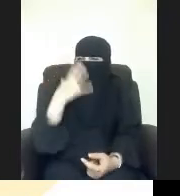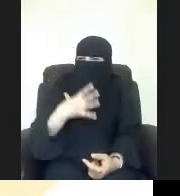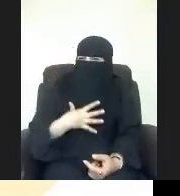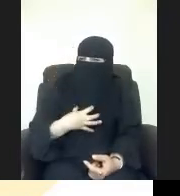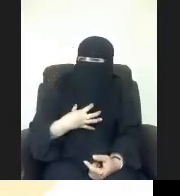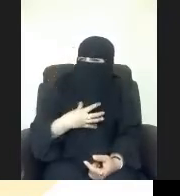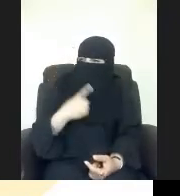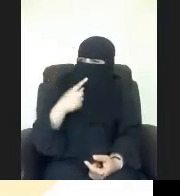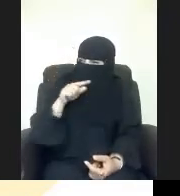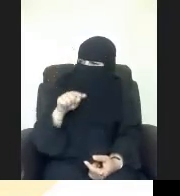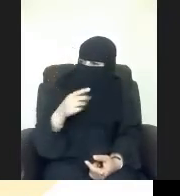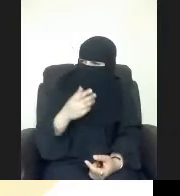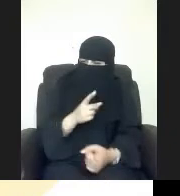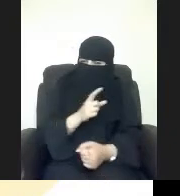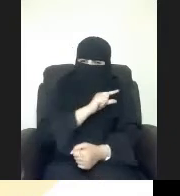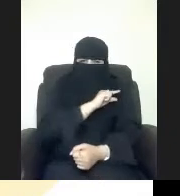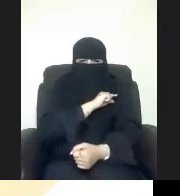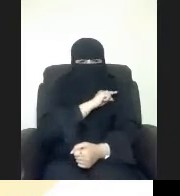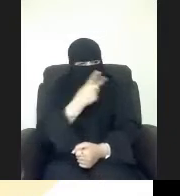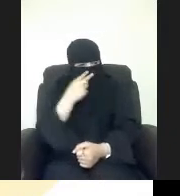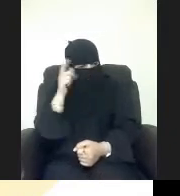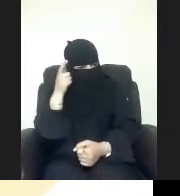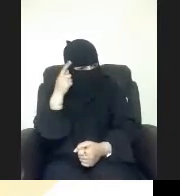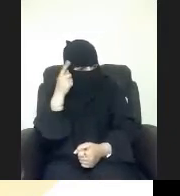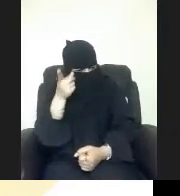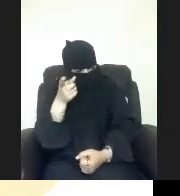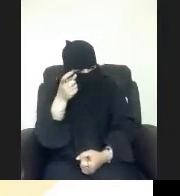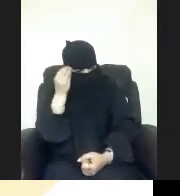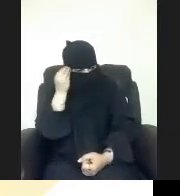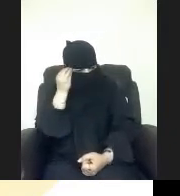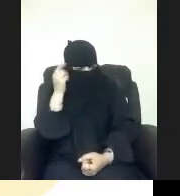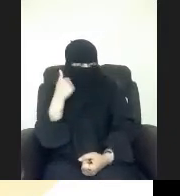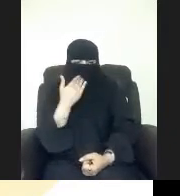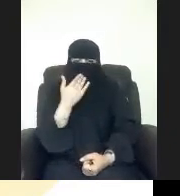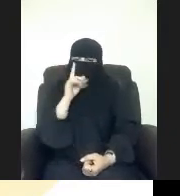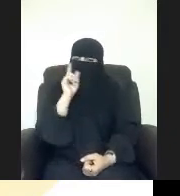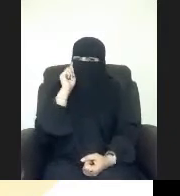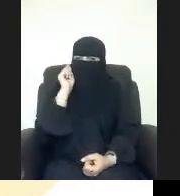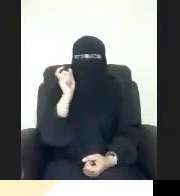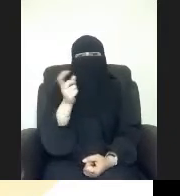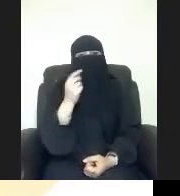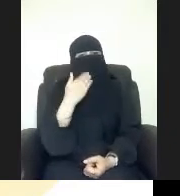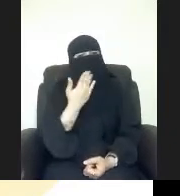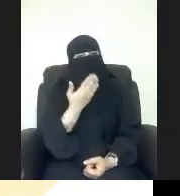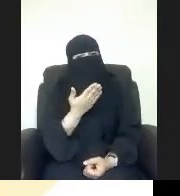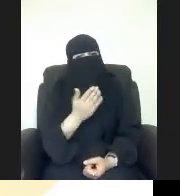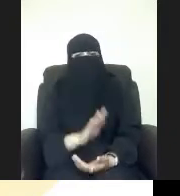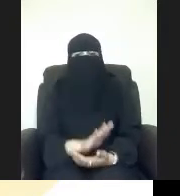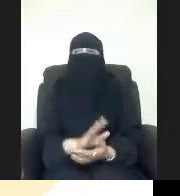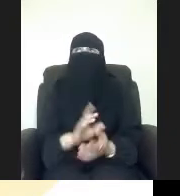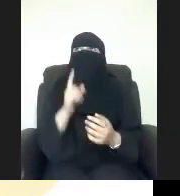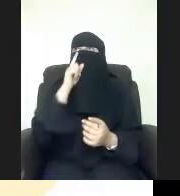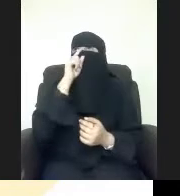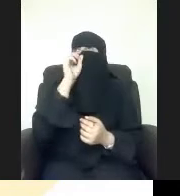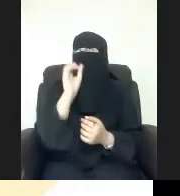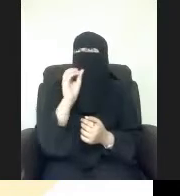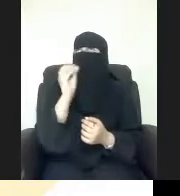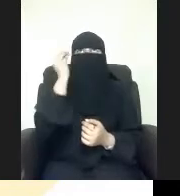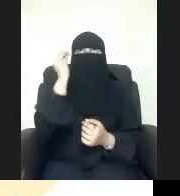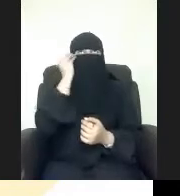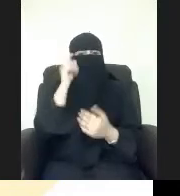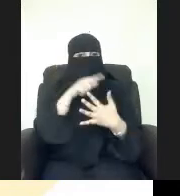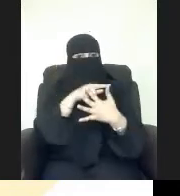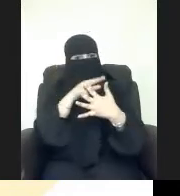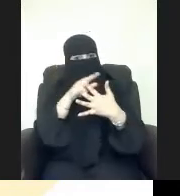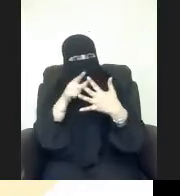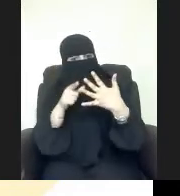شخصية الطالب مع حالاته، لابد أن نراعي خصائص المتعلم. هنا من غير المقبول